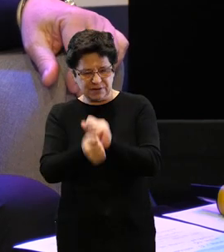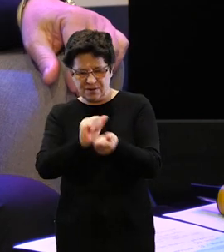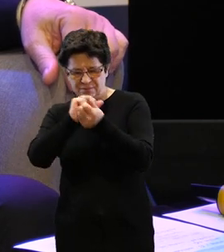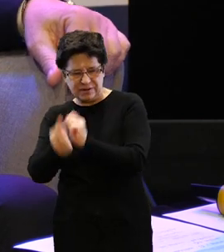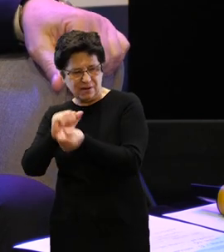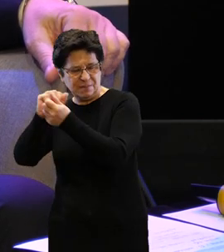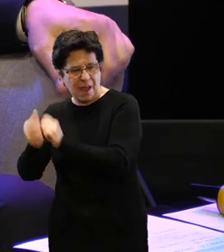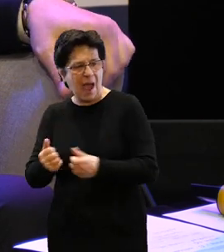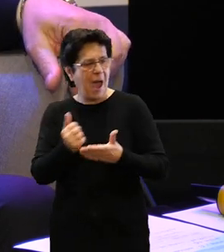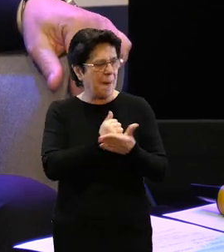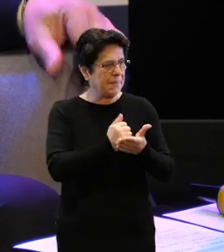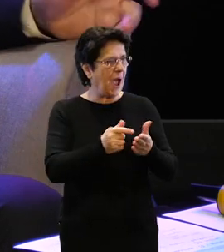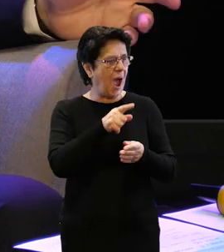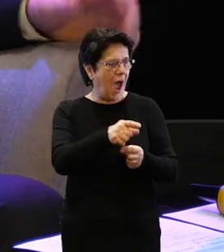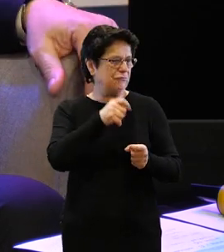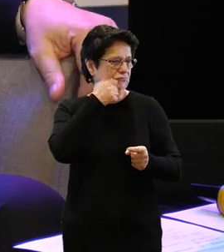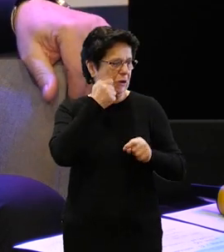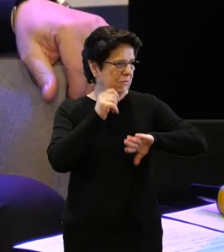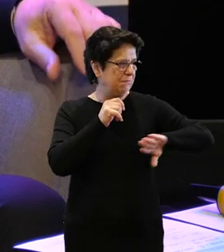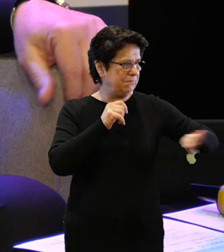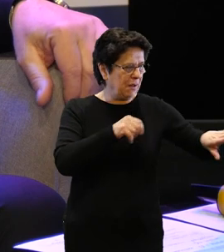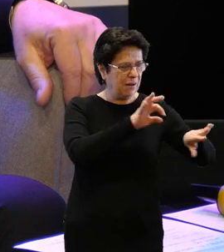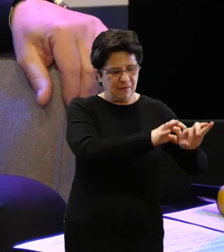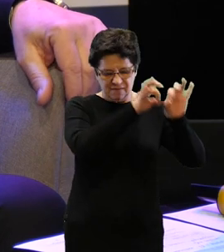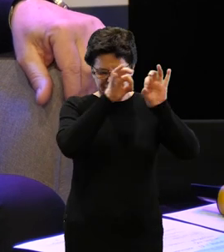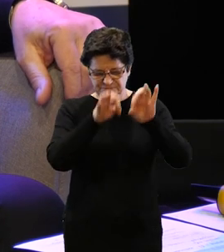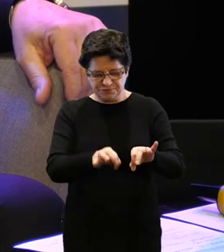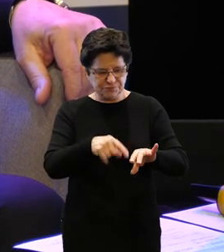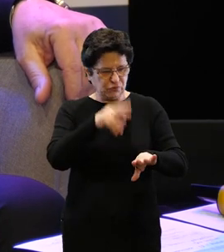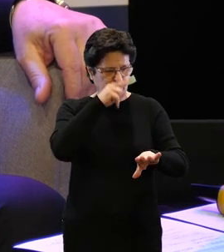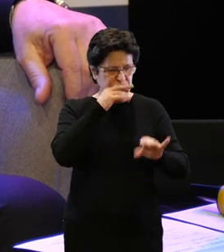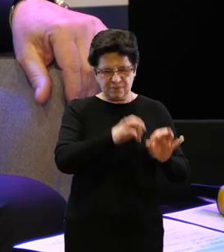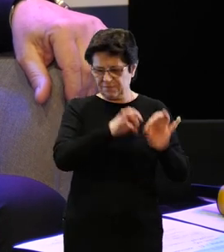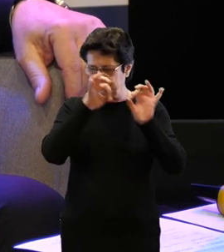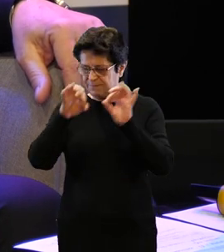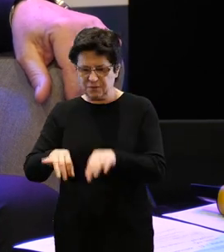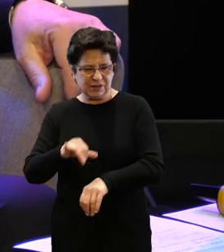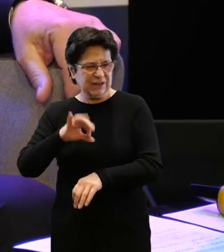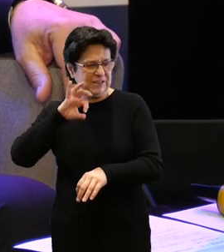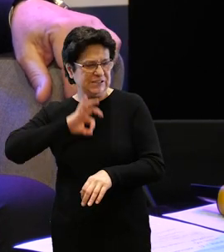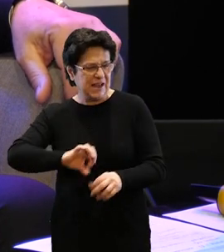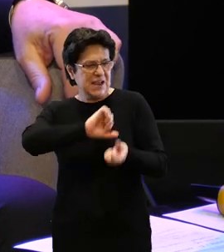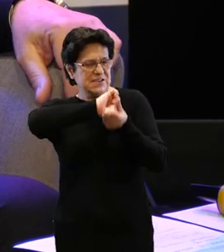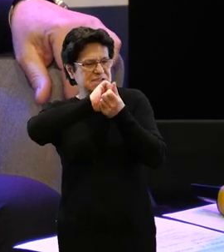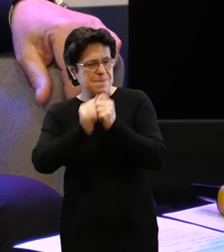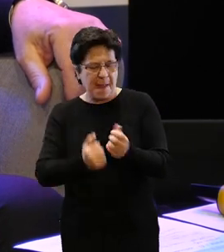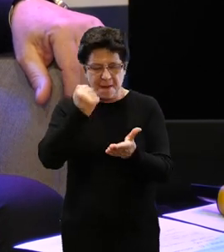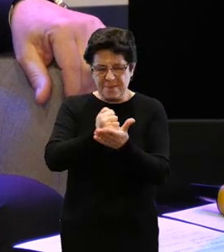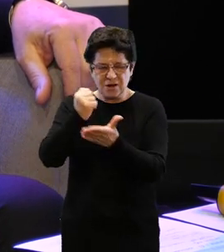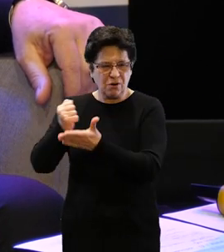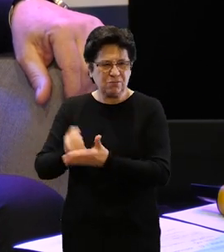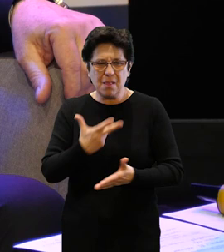pieczątek nie musiał zmieniać żadnej nazwy po prostu było to samo imię i tak to się złożyło